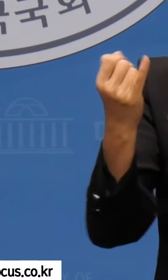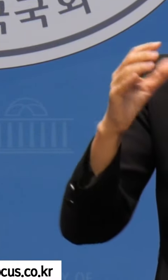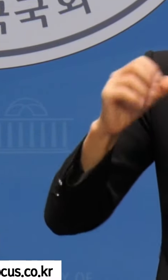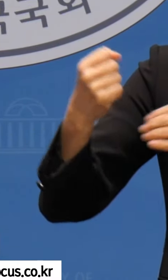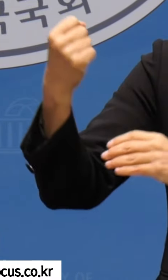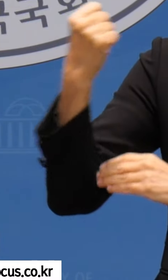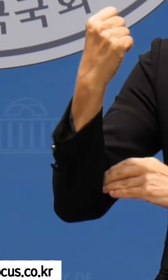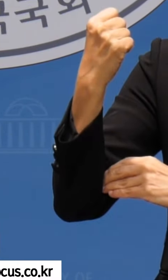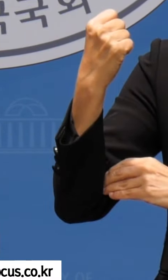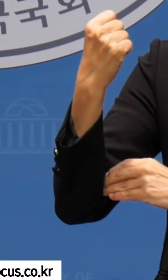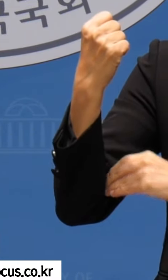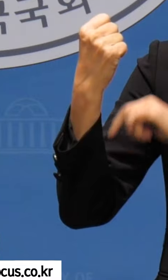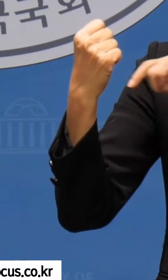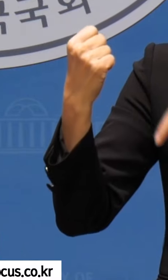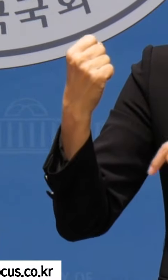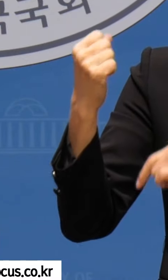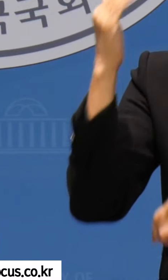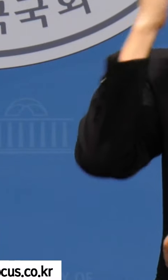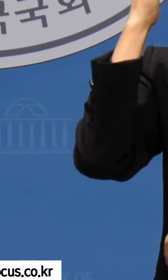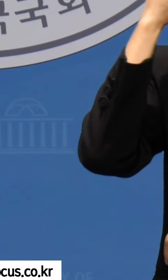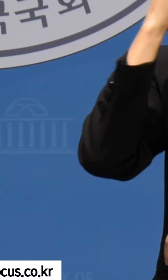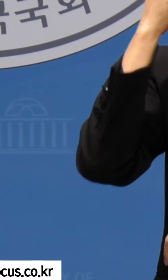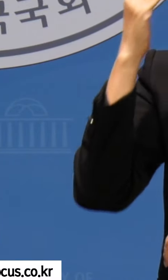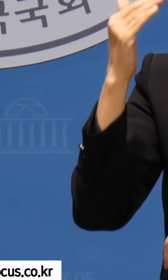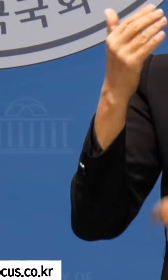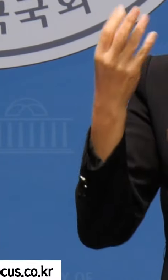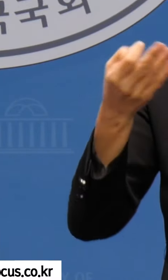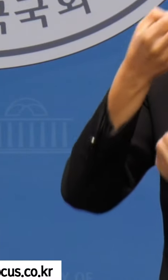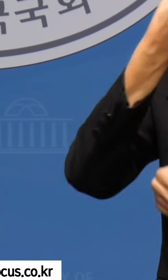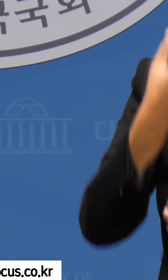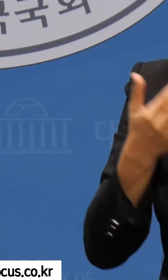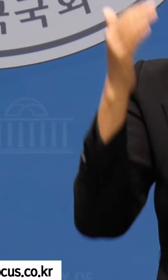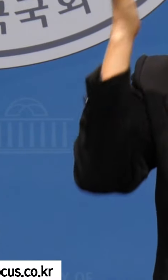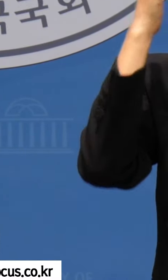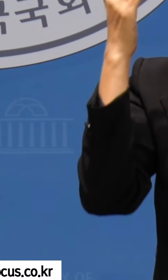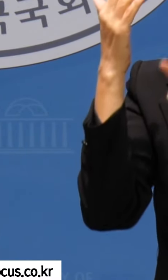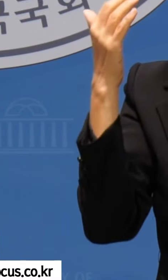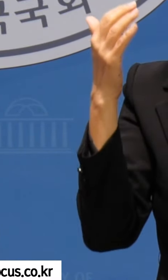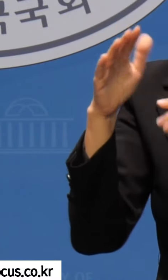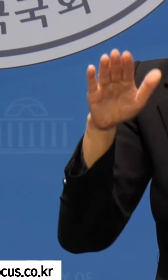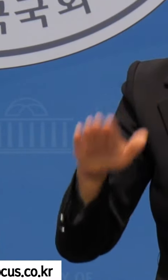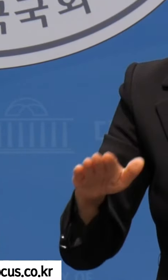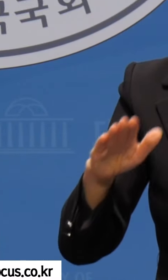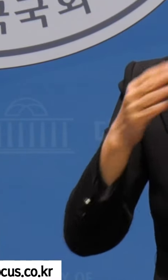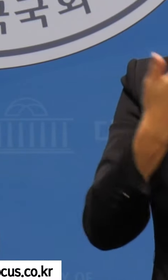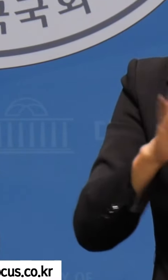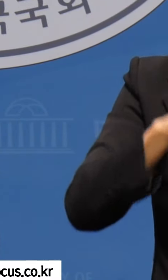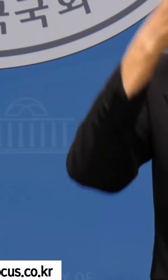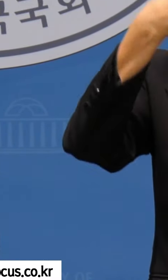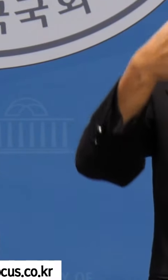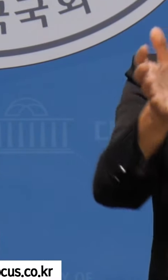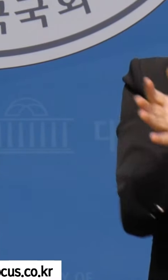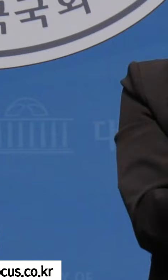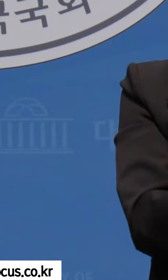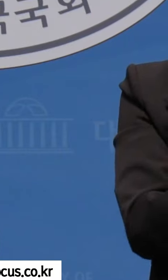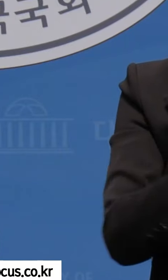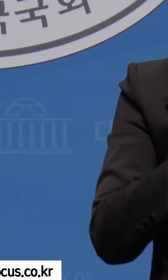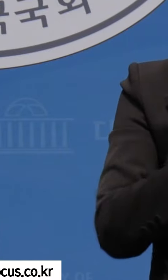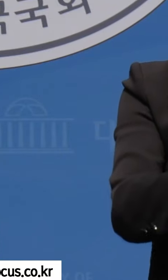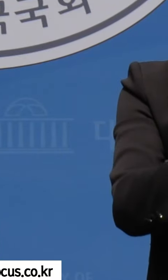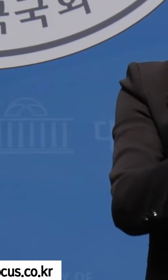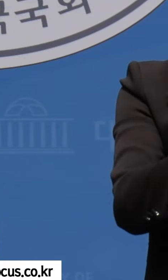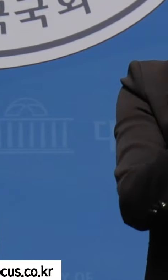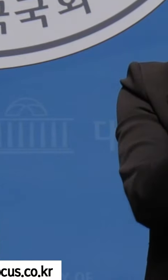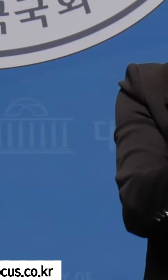힘에서 많은 박해를 받았던 분이고 지금은 개혁신당 대표로서 세대 교체의